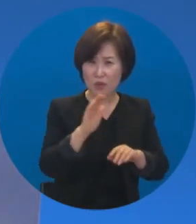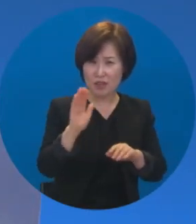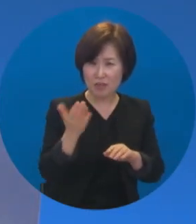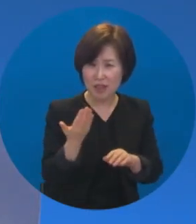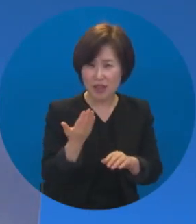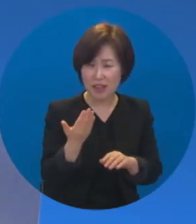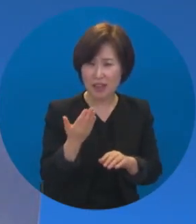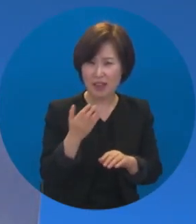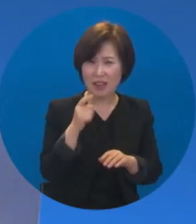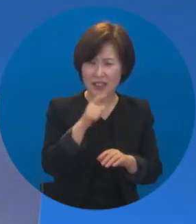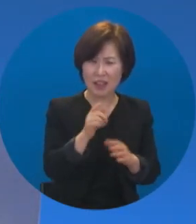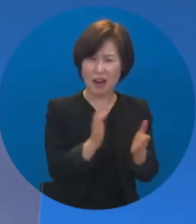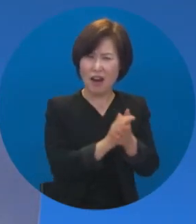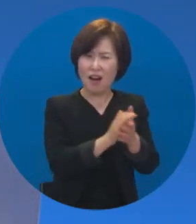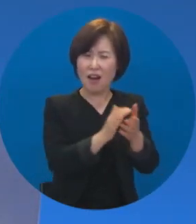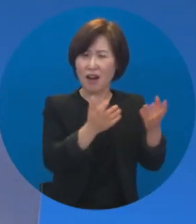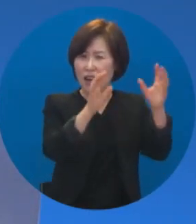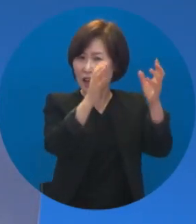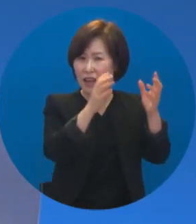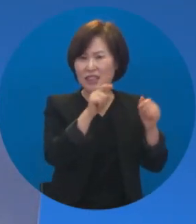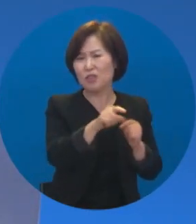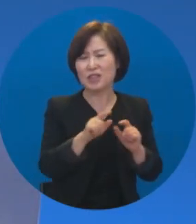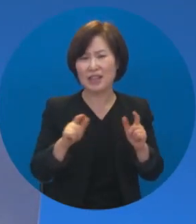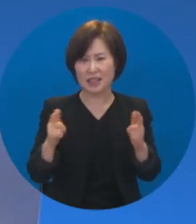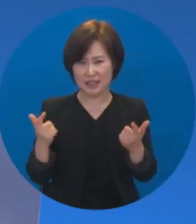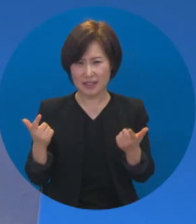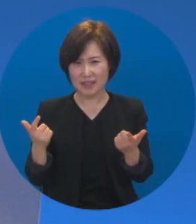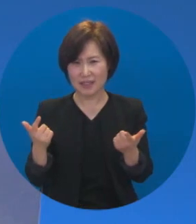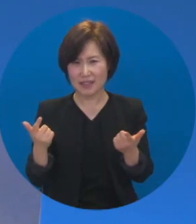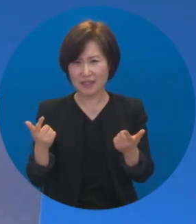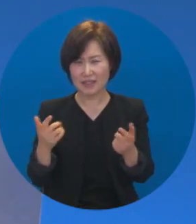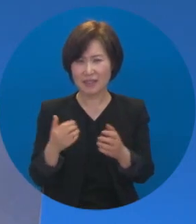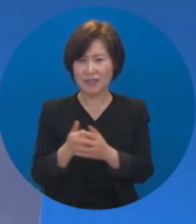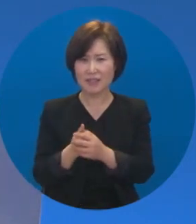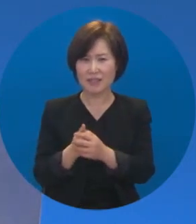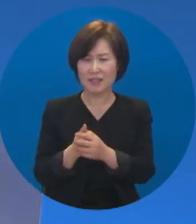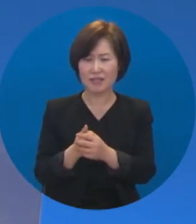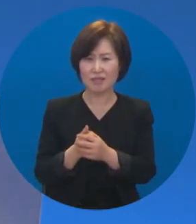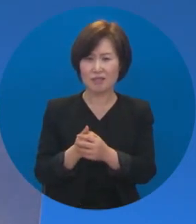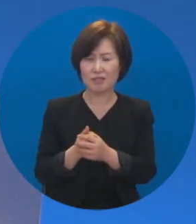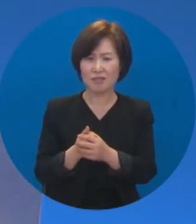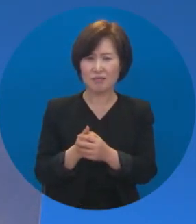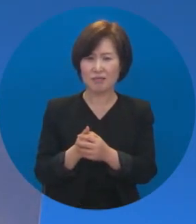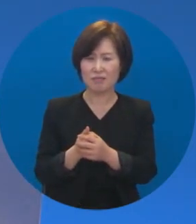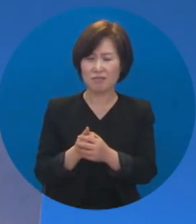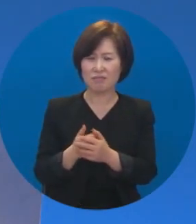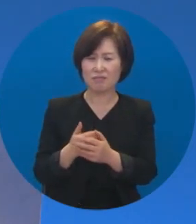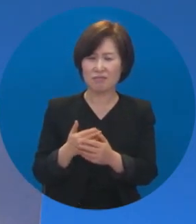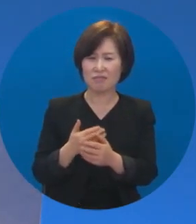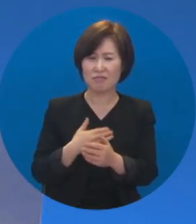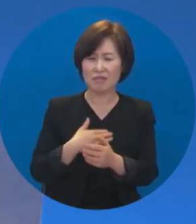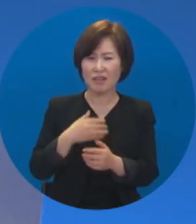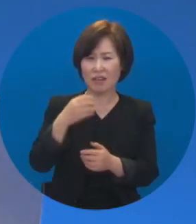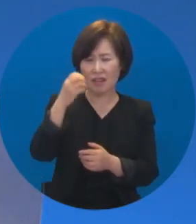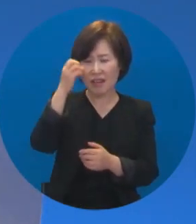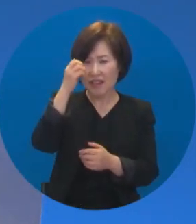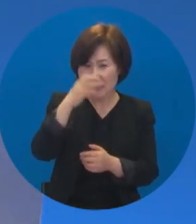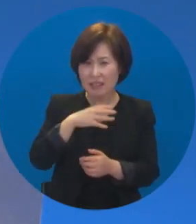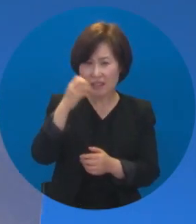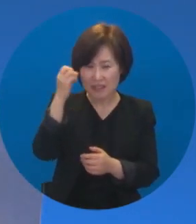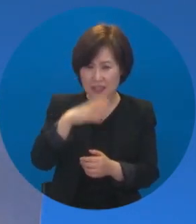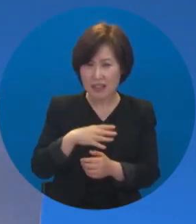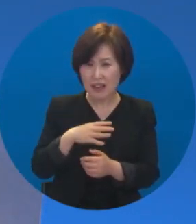돼서 박수칠 때만 받는 것이 아닙니다. 또 우리가 모른 척하고 무시한다고 해서 하나님의